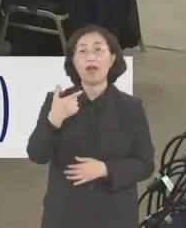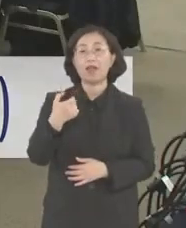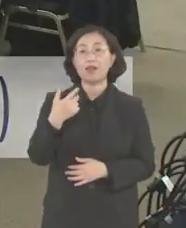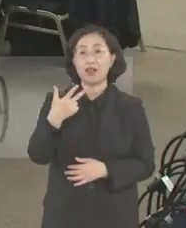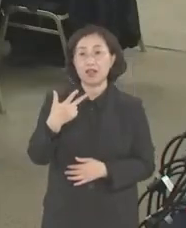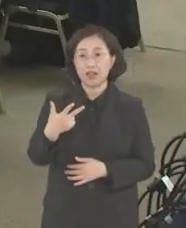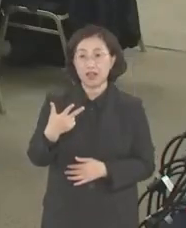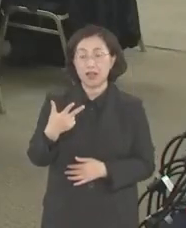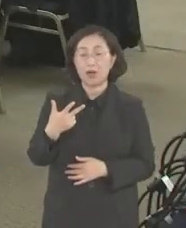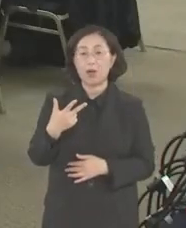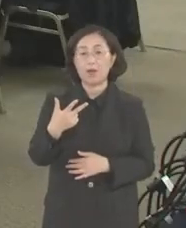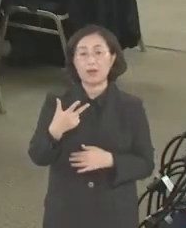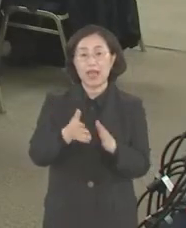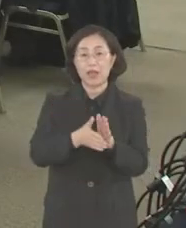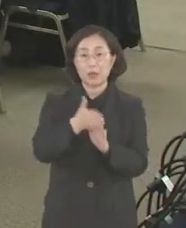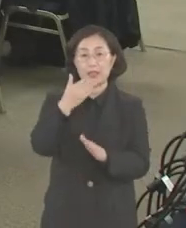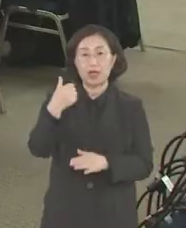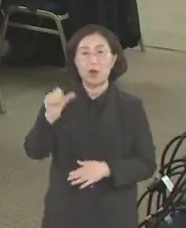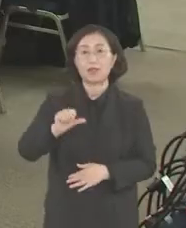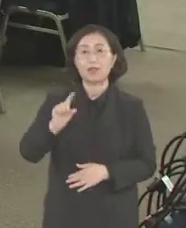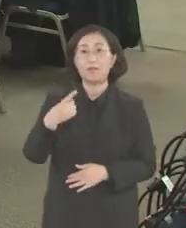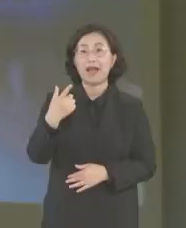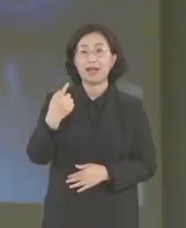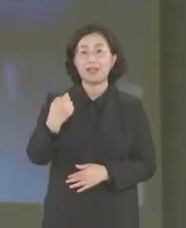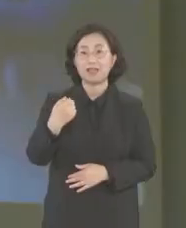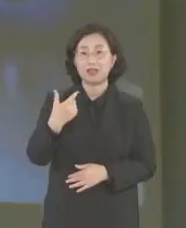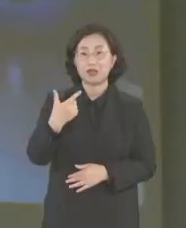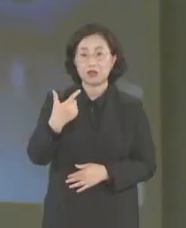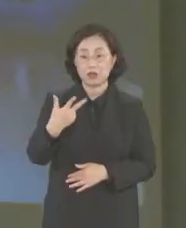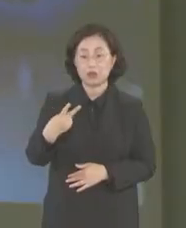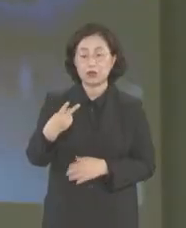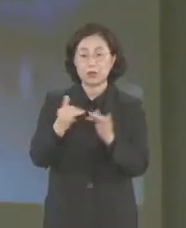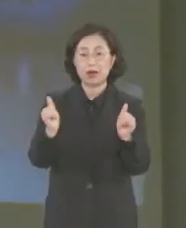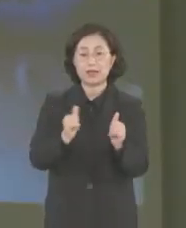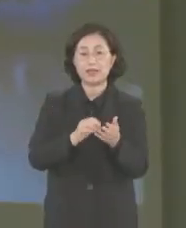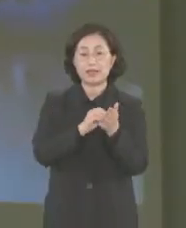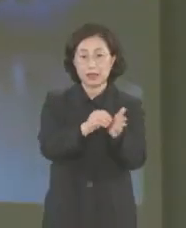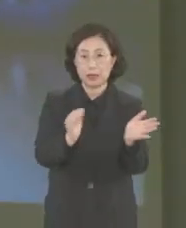576개 도시에서 6,152명이 참가 등록을 마쳤습니다.